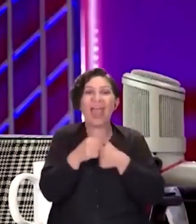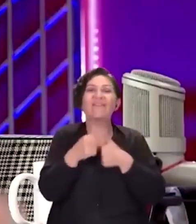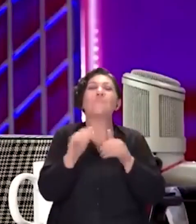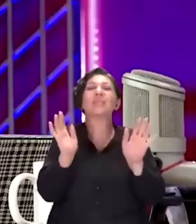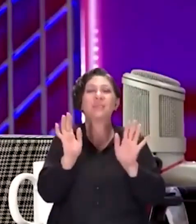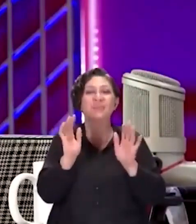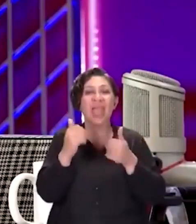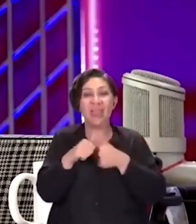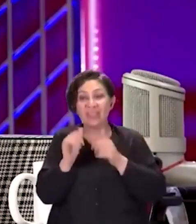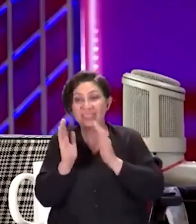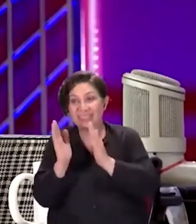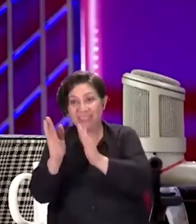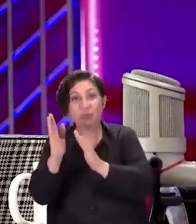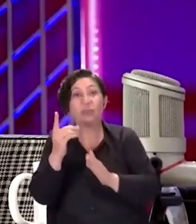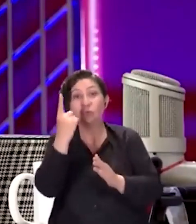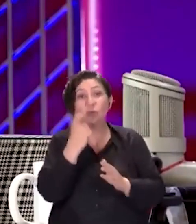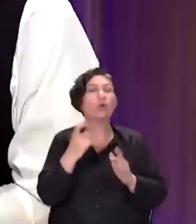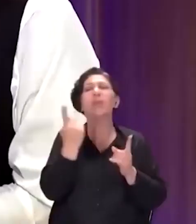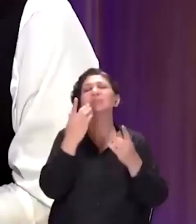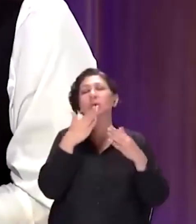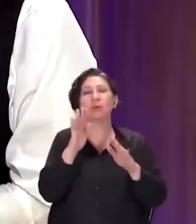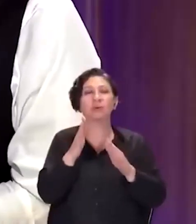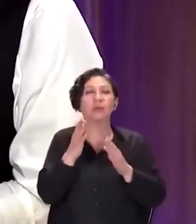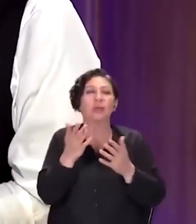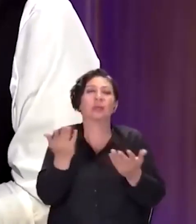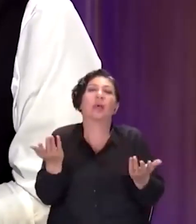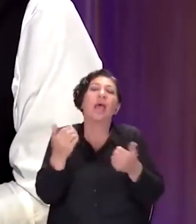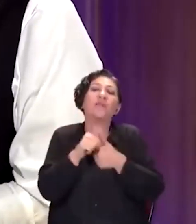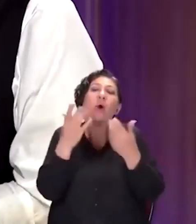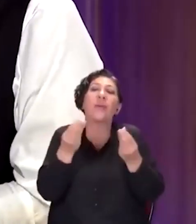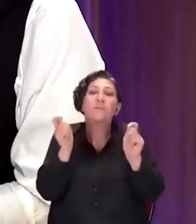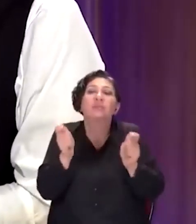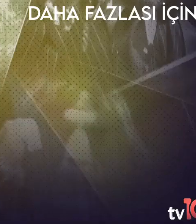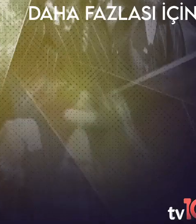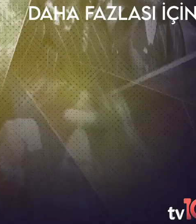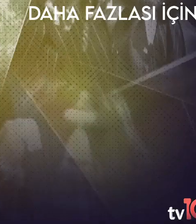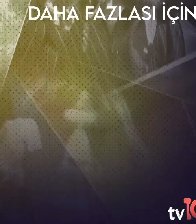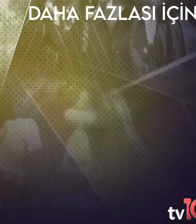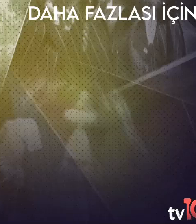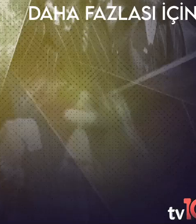anda. Yani evliye doğru bir gidişat yahu, var mı diye soruyorsanız öyle bir şey yok. Evli olmaya her zaman evet gerek yok evli olmaya. Evet.